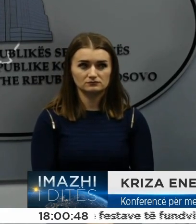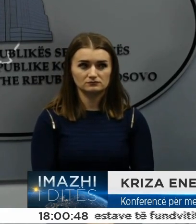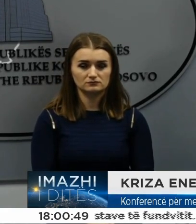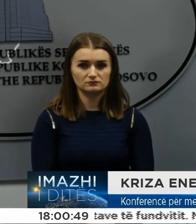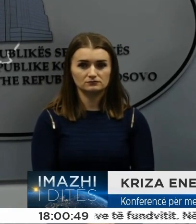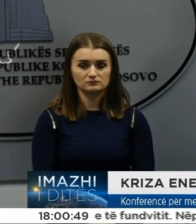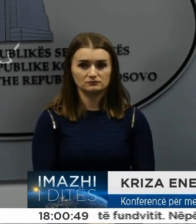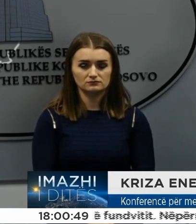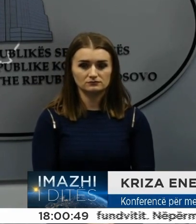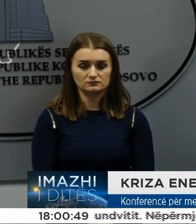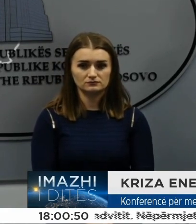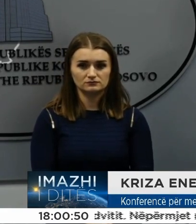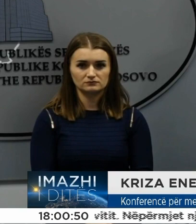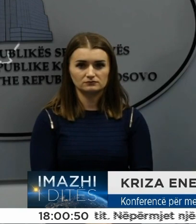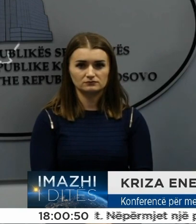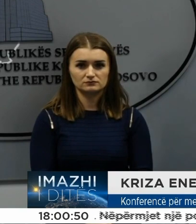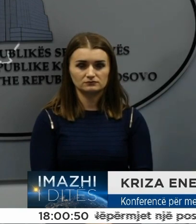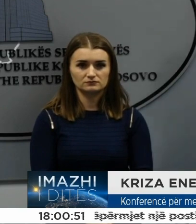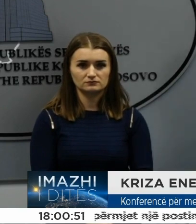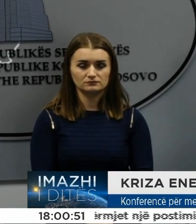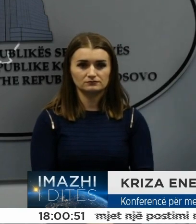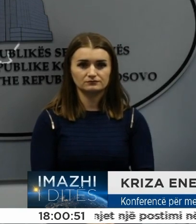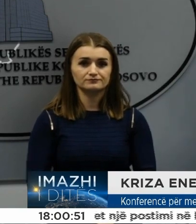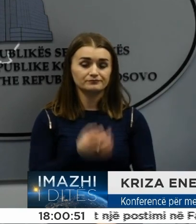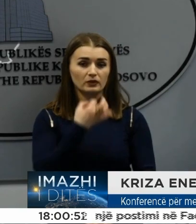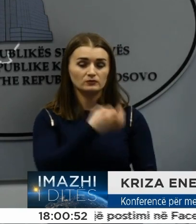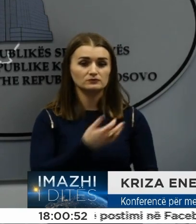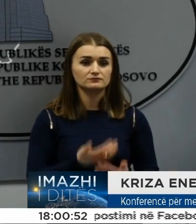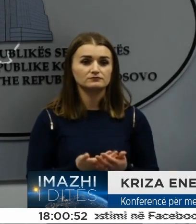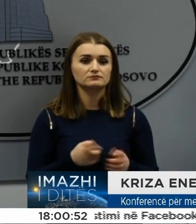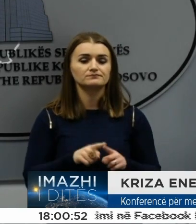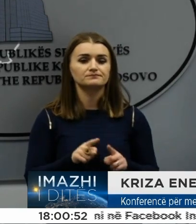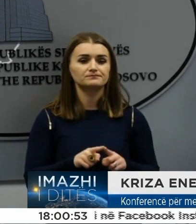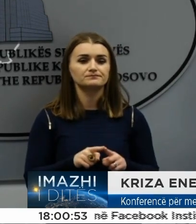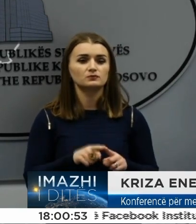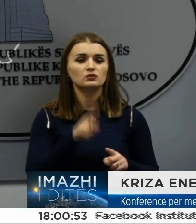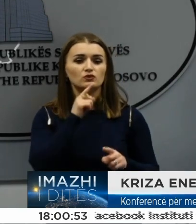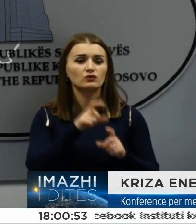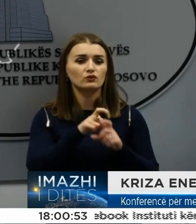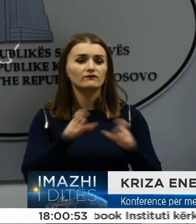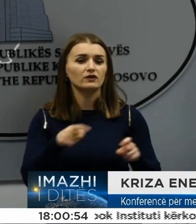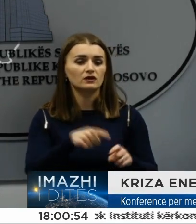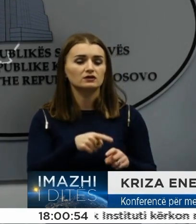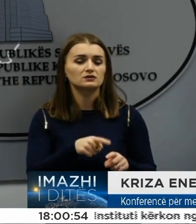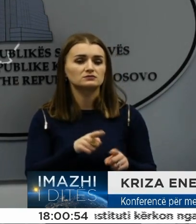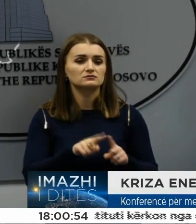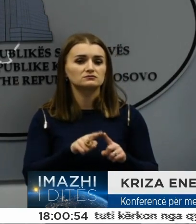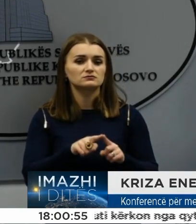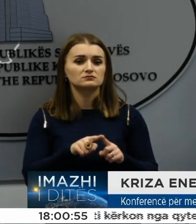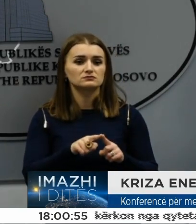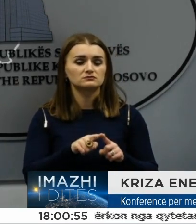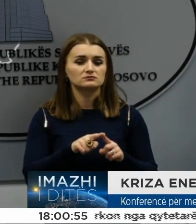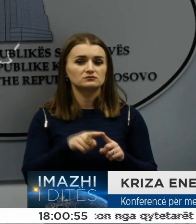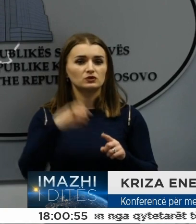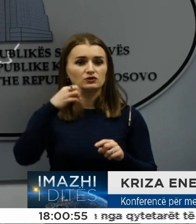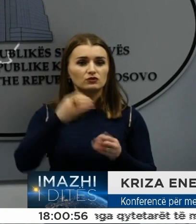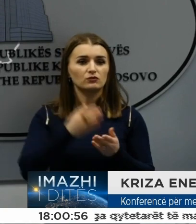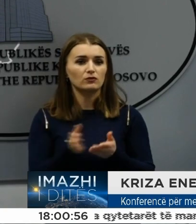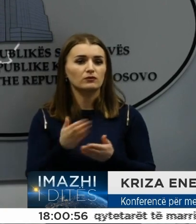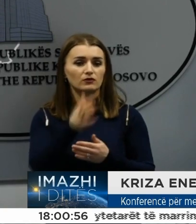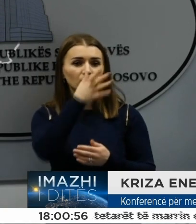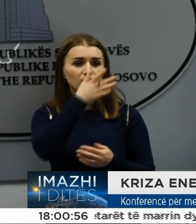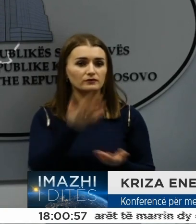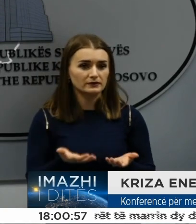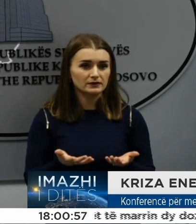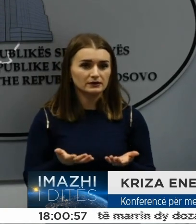Zotri Kadriu, nëse mund të na tregoni cilët janë shkaktarët e këtyre devijimeve, na tregoni kush janë ata shkaktarë që thatë do t'ju faturohen këto,